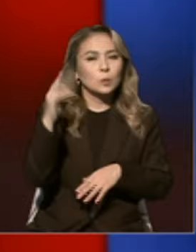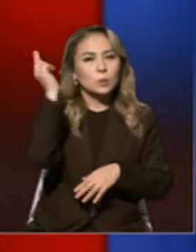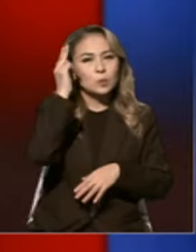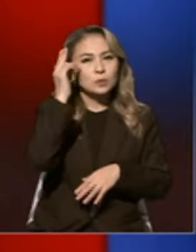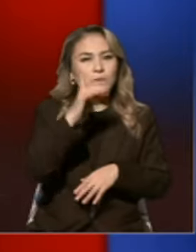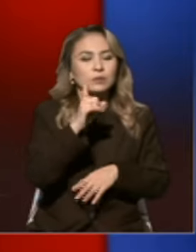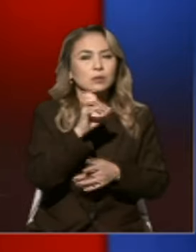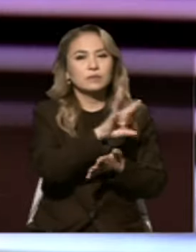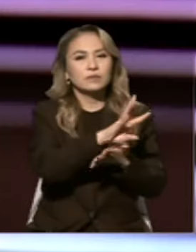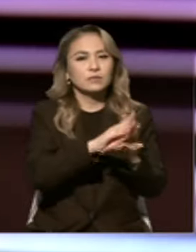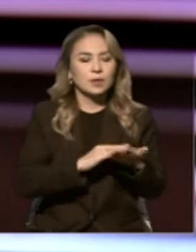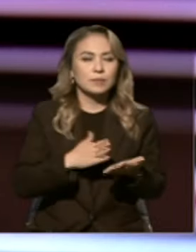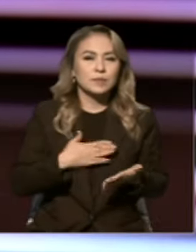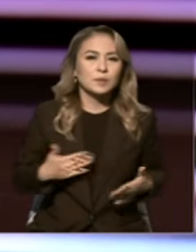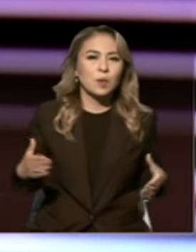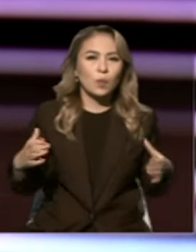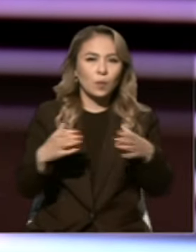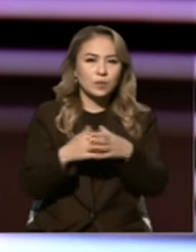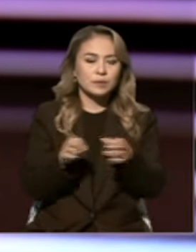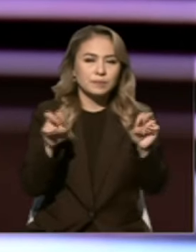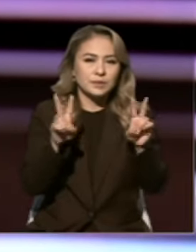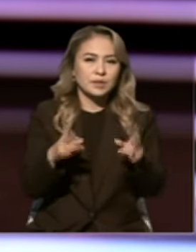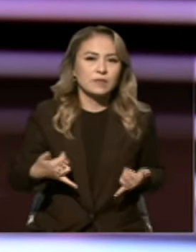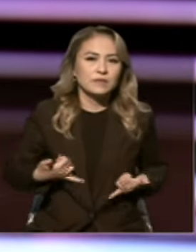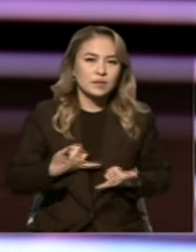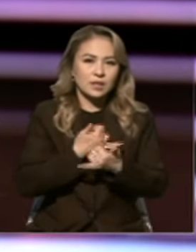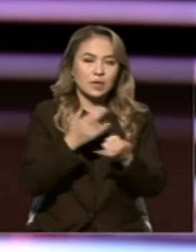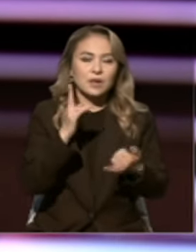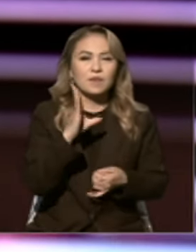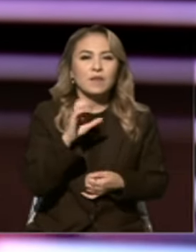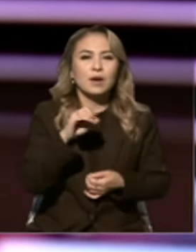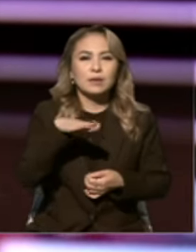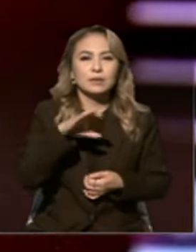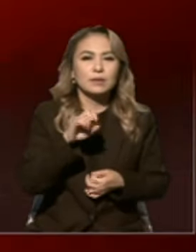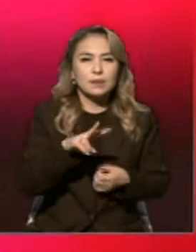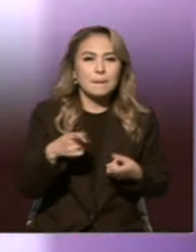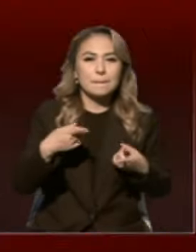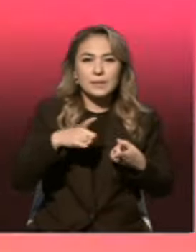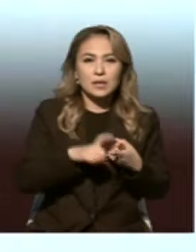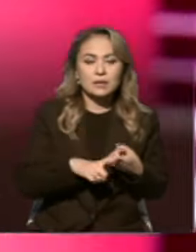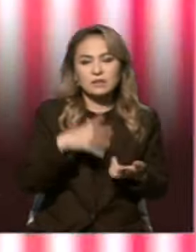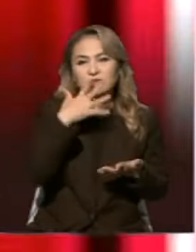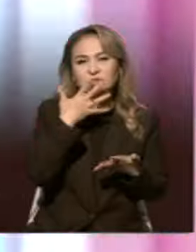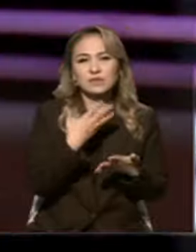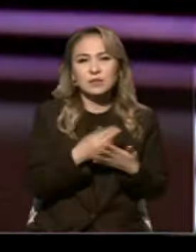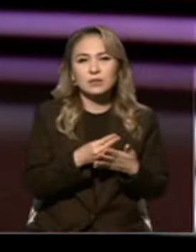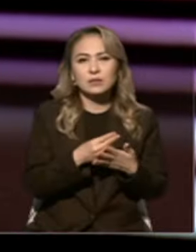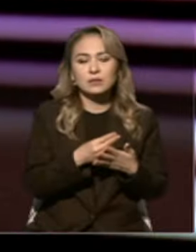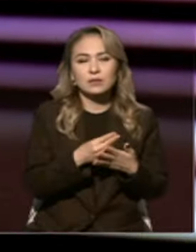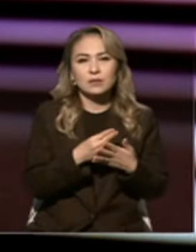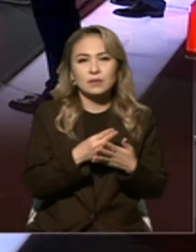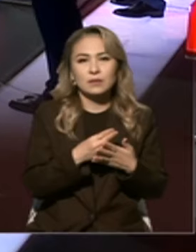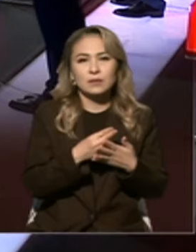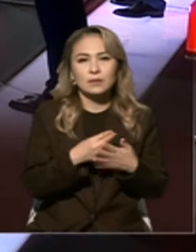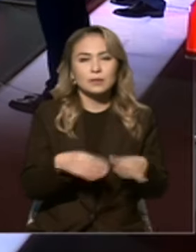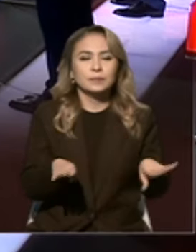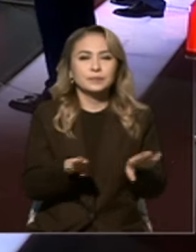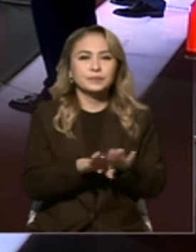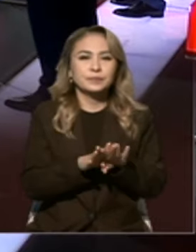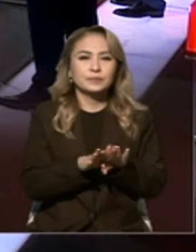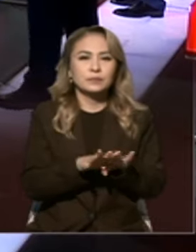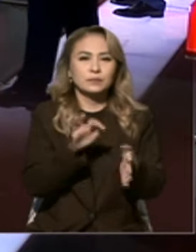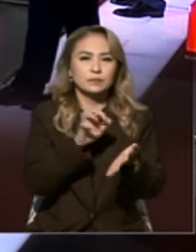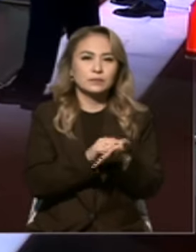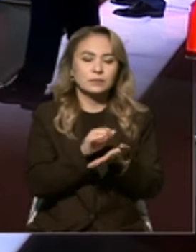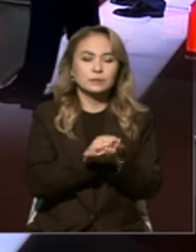үшін бізбен қоса арнайы өзінің кварталына байланысты болсын. Мынау өзі, біз бағана айтып отырмыз, сіз айтасыз ғой, мысалы барып айналып қайттық,